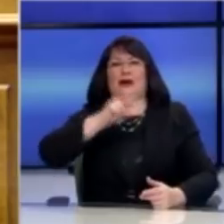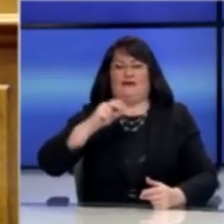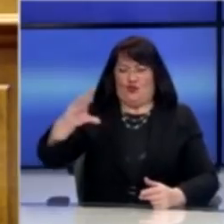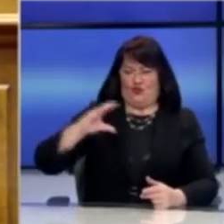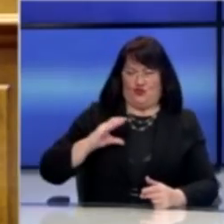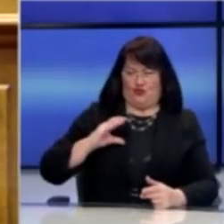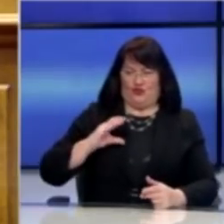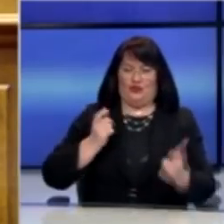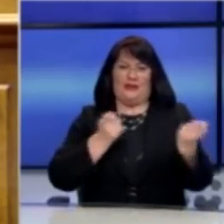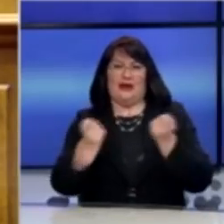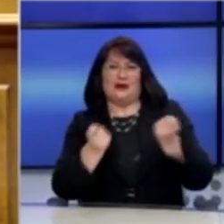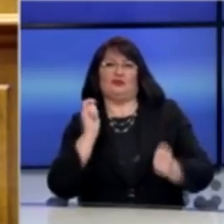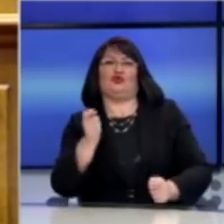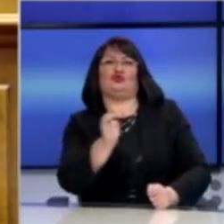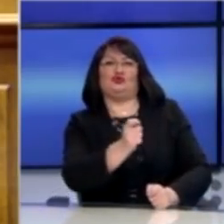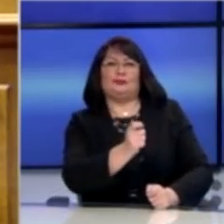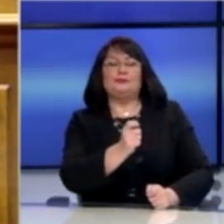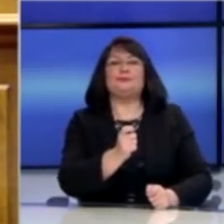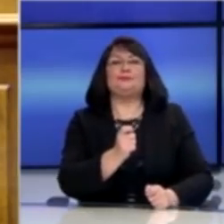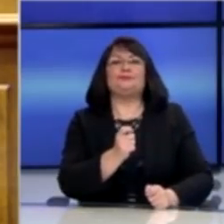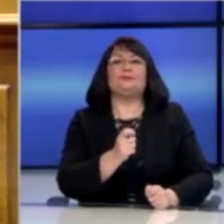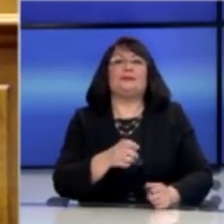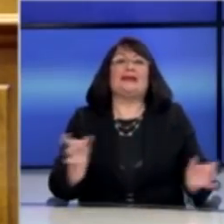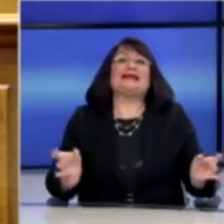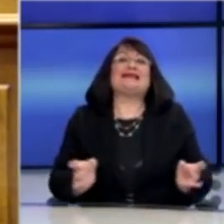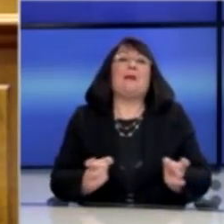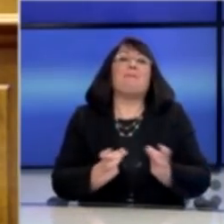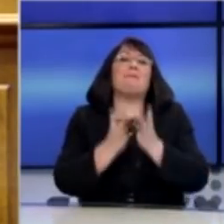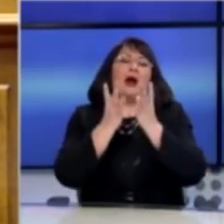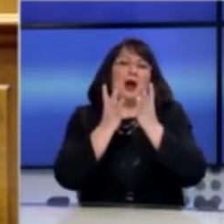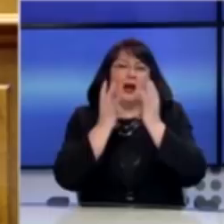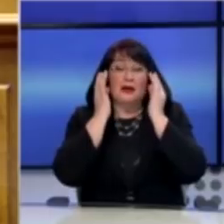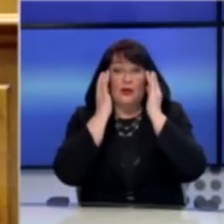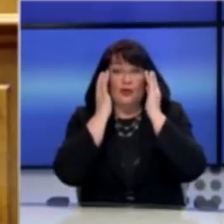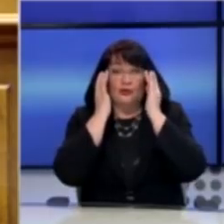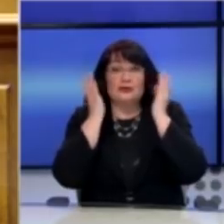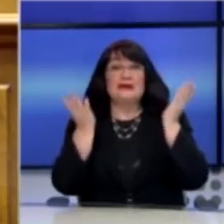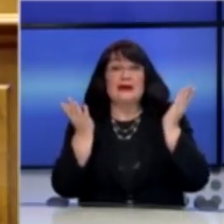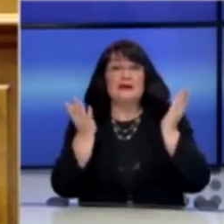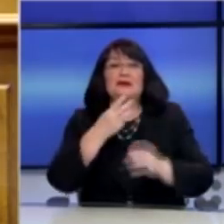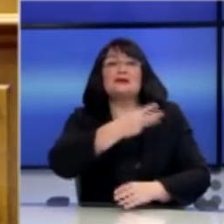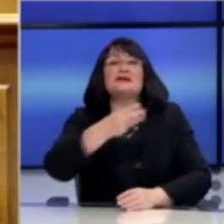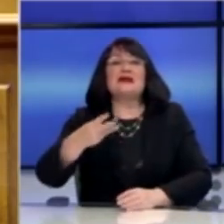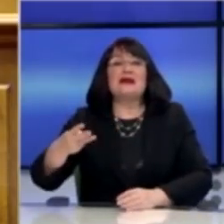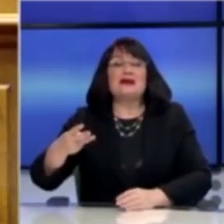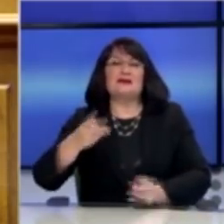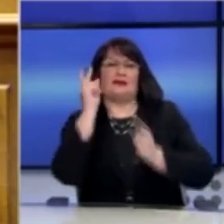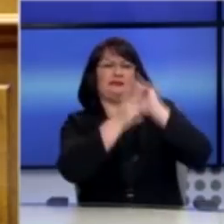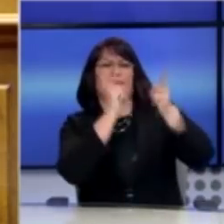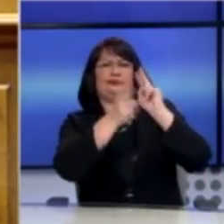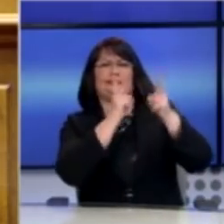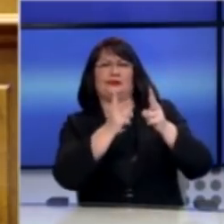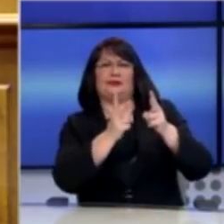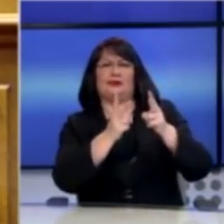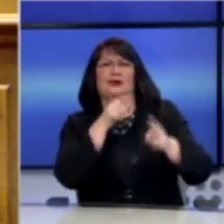Και σε μια πραγματικά σπάνια ηρωνία της τύχης, έχετε το ΣΥΡΙΖΑ να σας κατηγορεί ότι